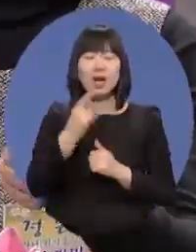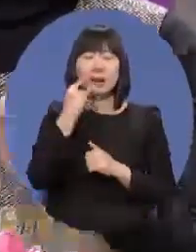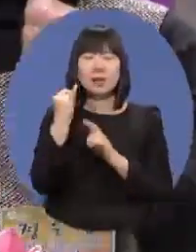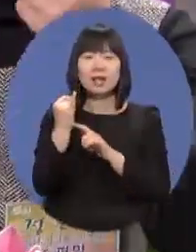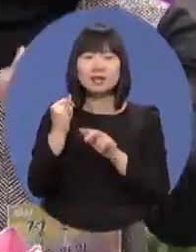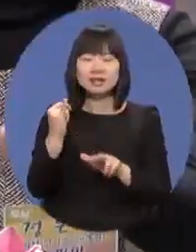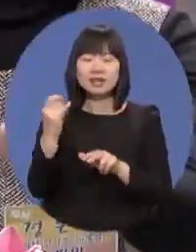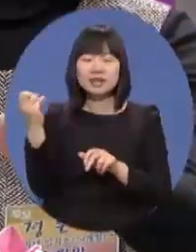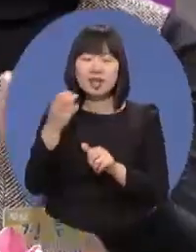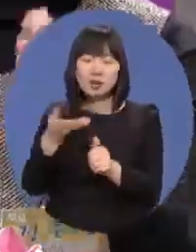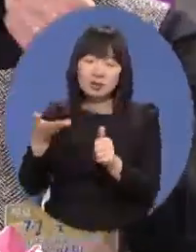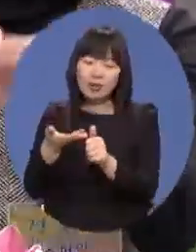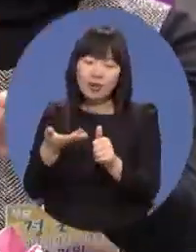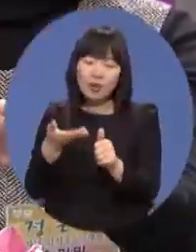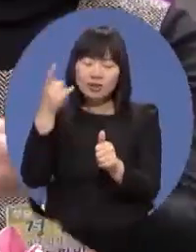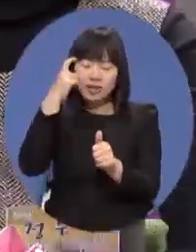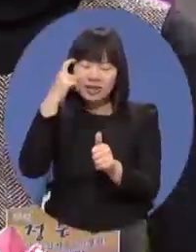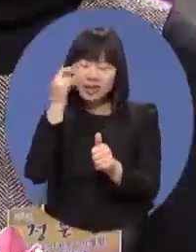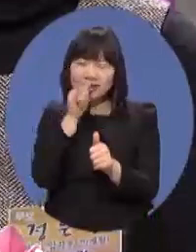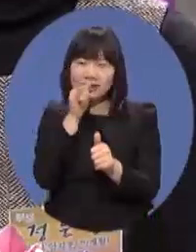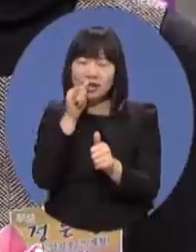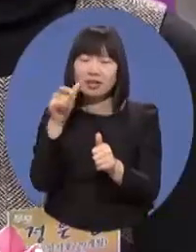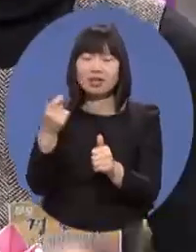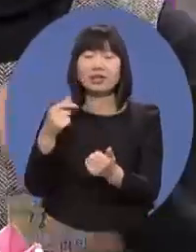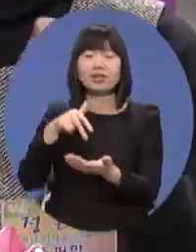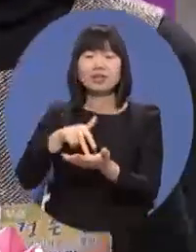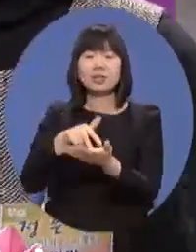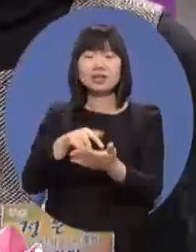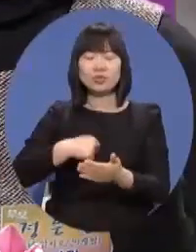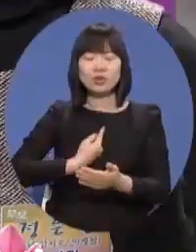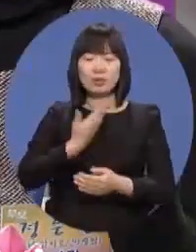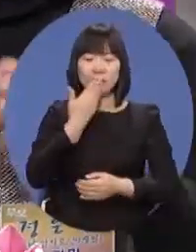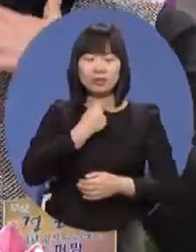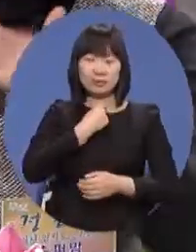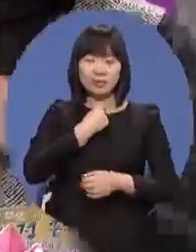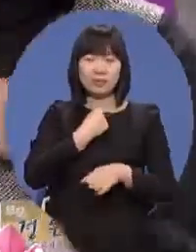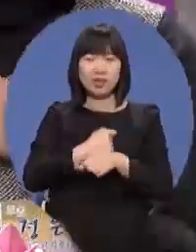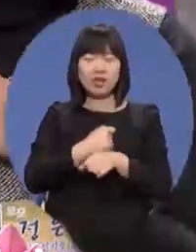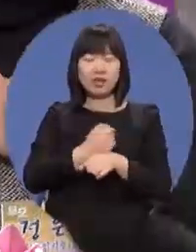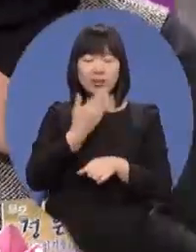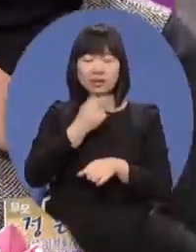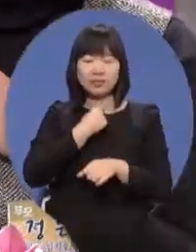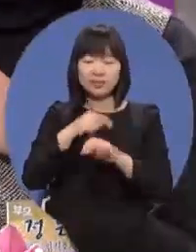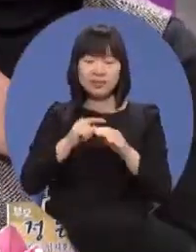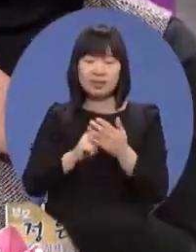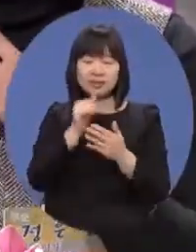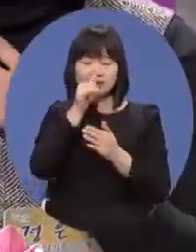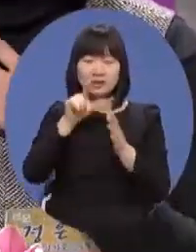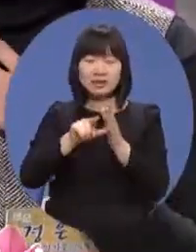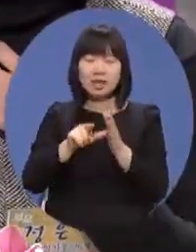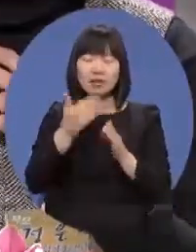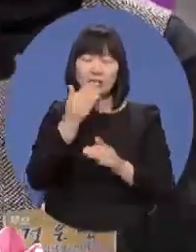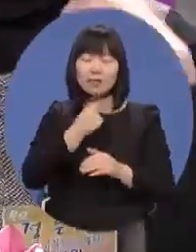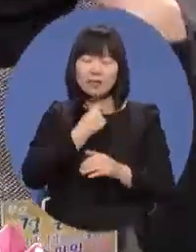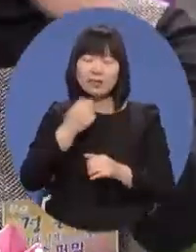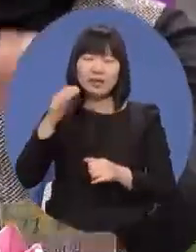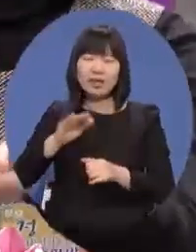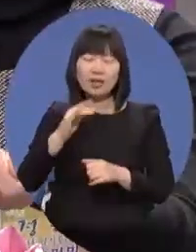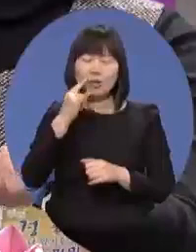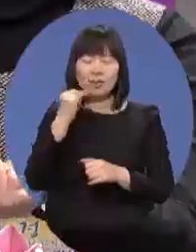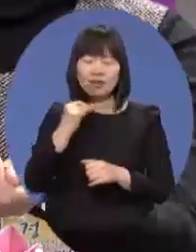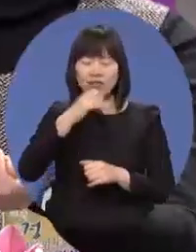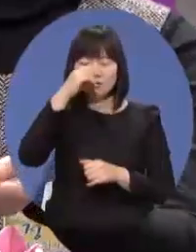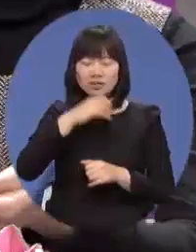엄마가 이렇게 자꾸 먹여주려고 하는 거잖아요. 네. 그런 상황에서 이제 스스로 먹고 싶다거나 그러니까 먹고 싶은 마음이 있을 때 먹고 싶은데 그냥